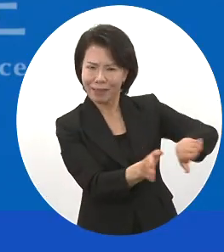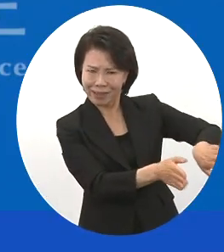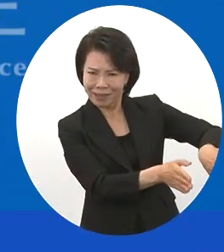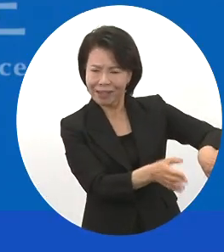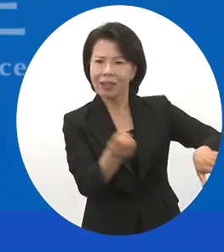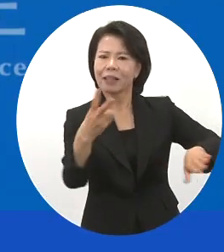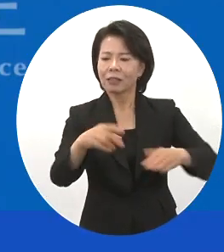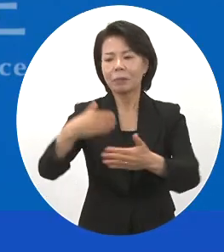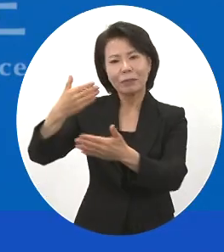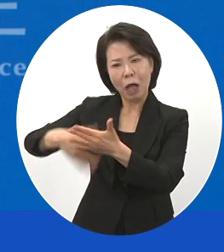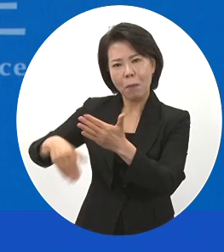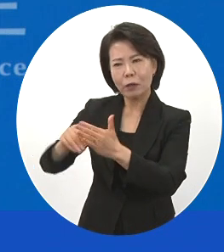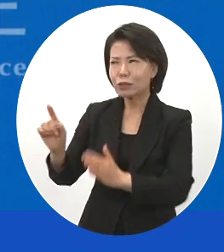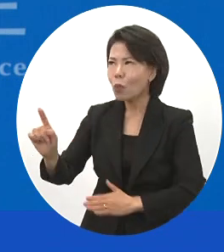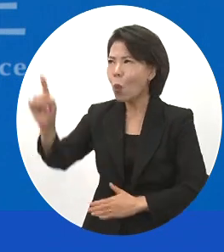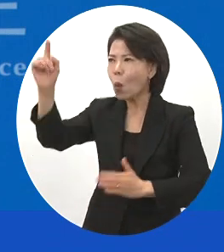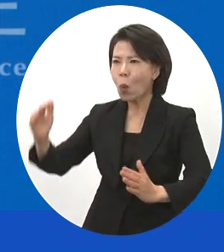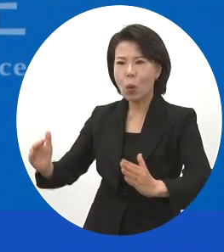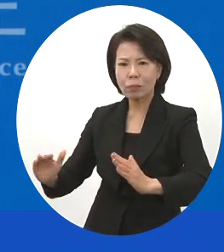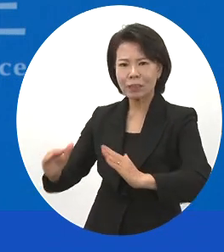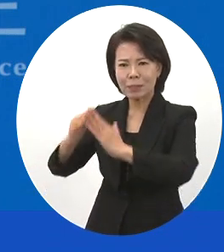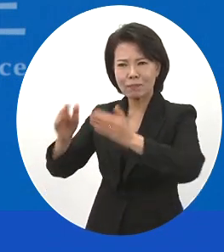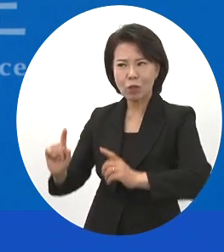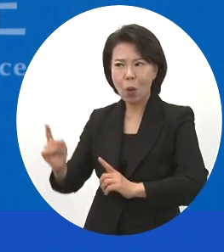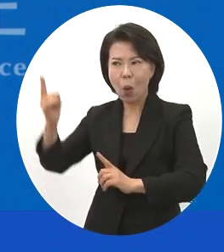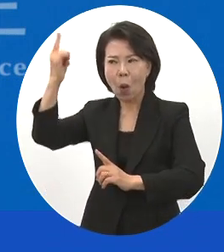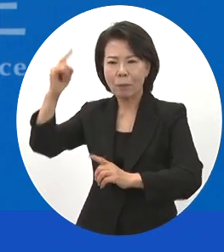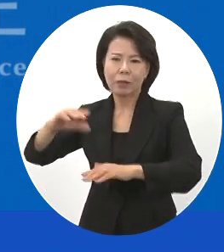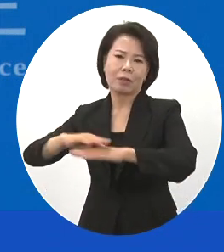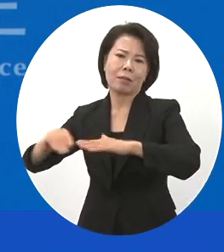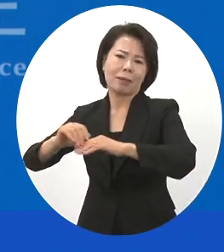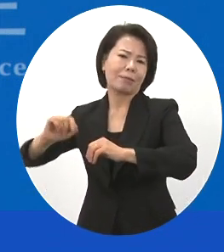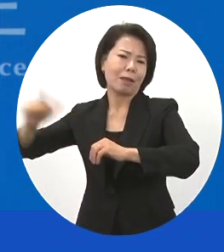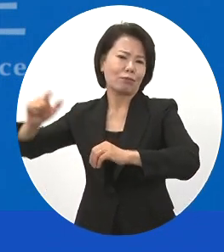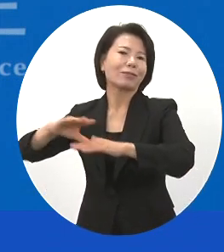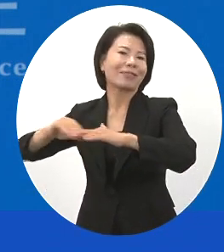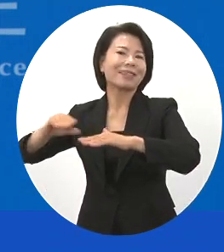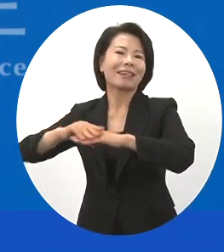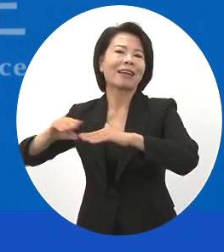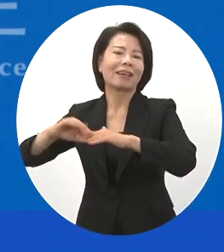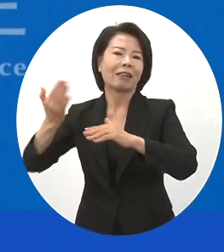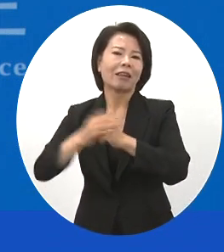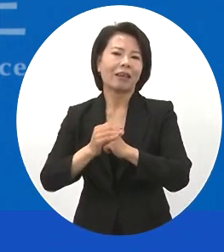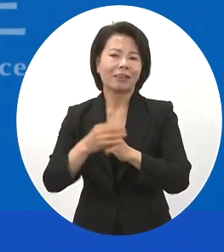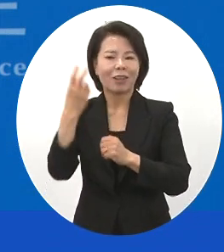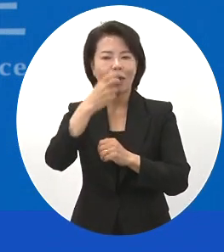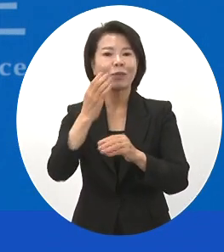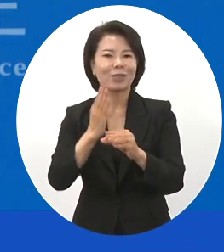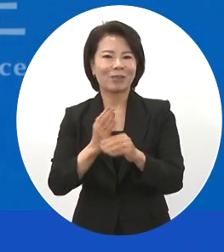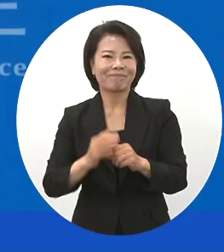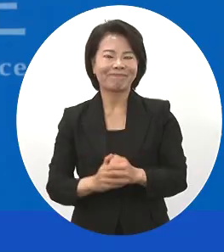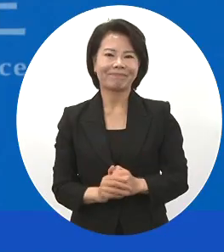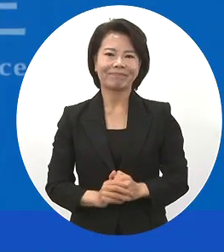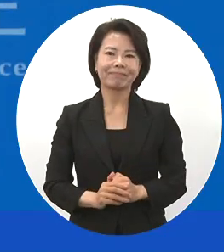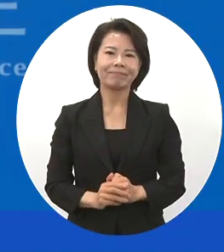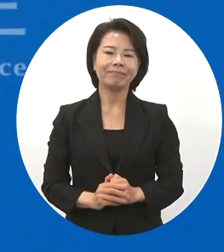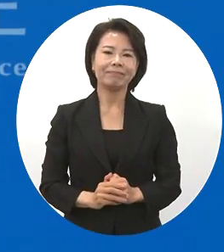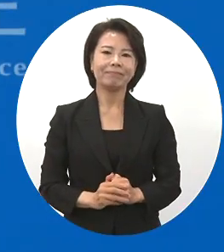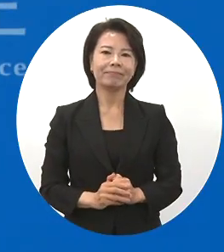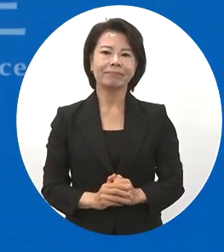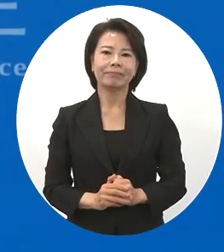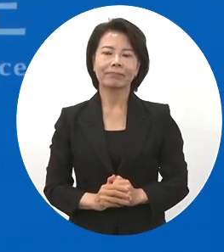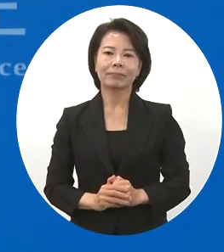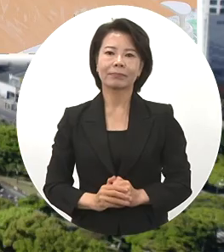유지를 하고 나머지 고도지구는 대부분 해제하는 방향으로 검토를